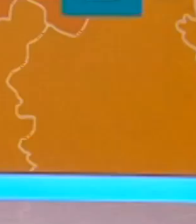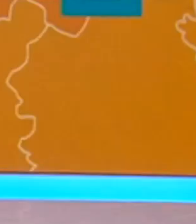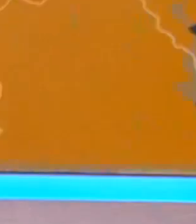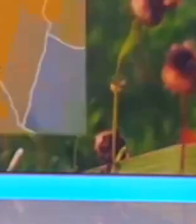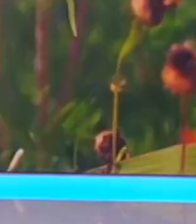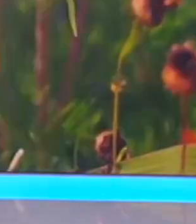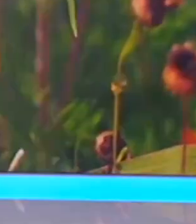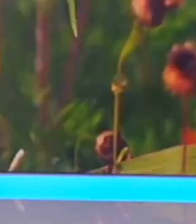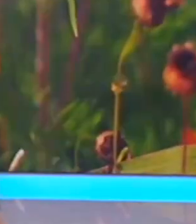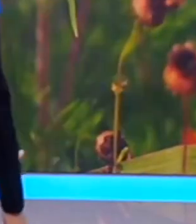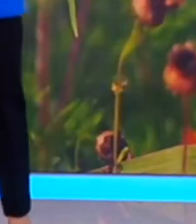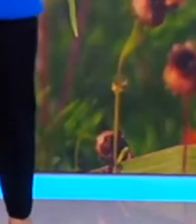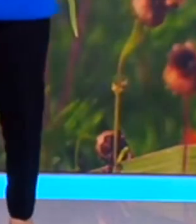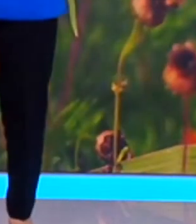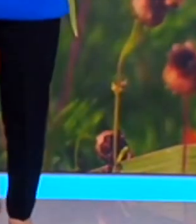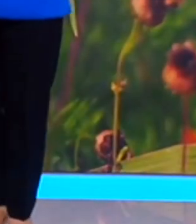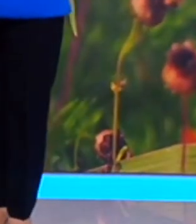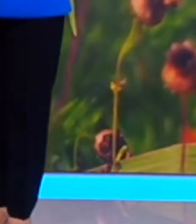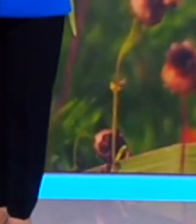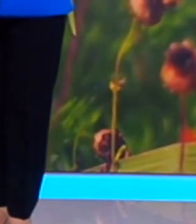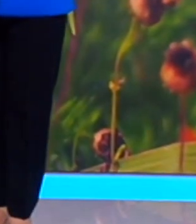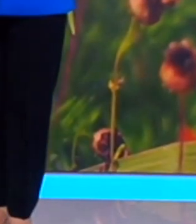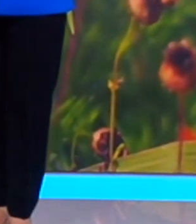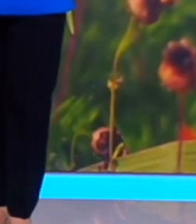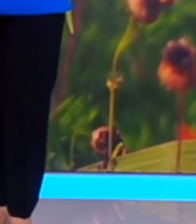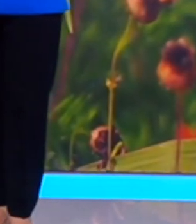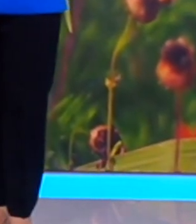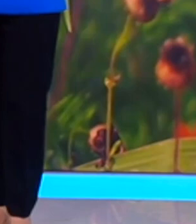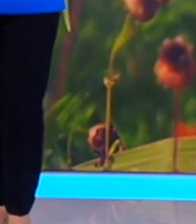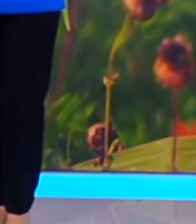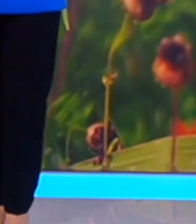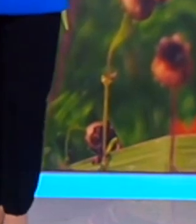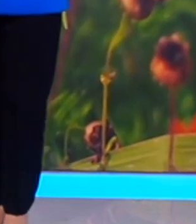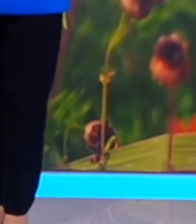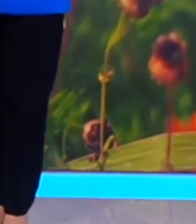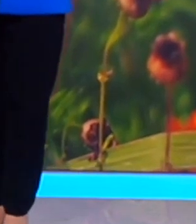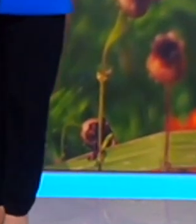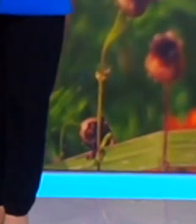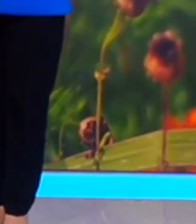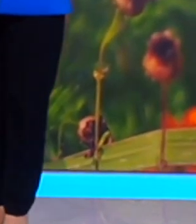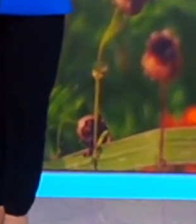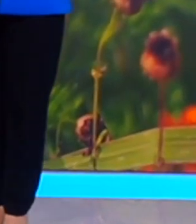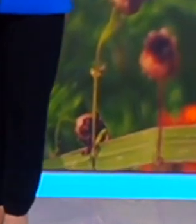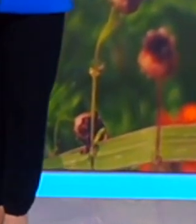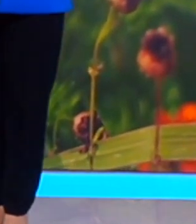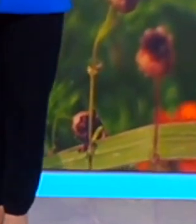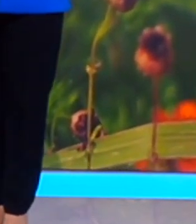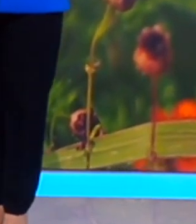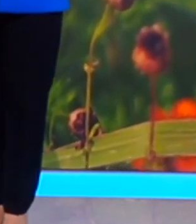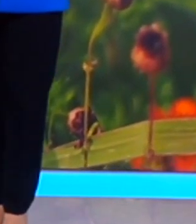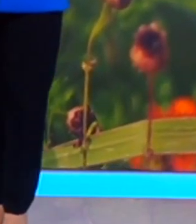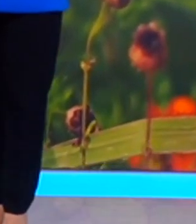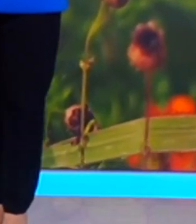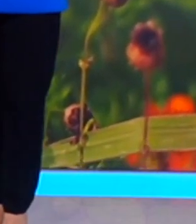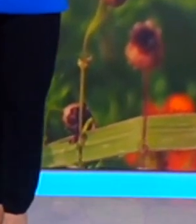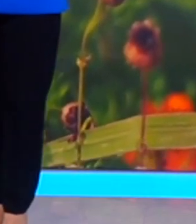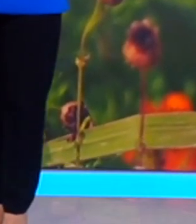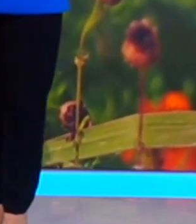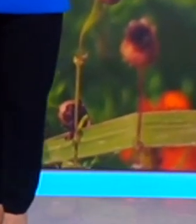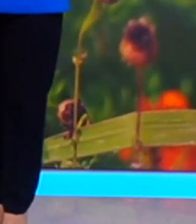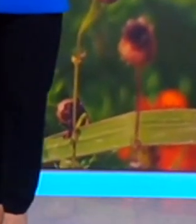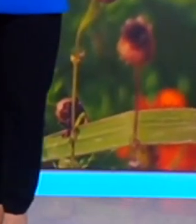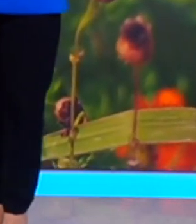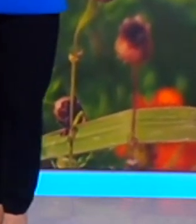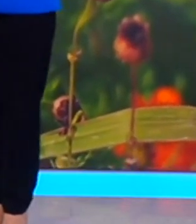көтеріледі. Орталыққа тоқталсақ, Қарағандыда күн ала бұлтты, Жезқазғанда күн күлімдейді, ауа температурасы Қарағандыда күндіз 29, түнде